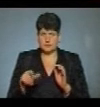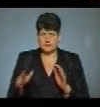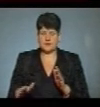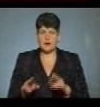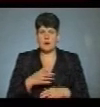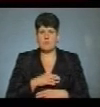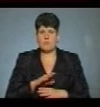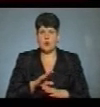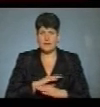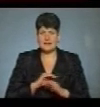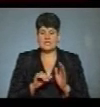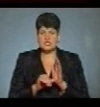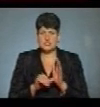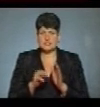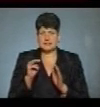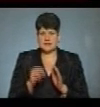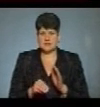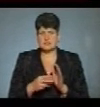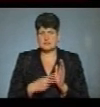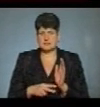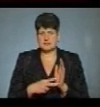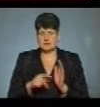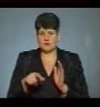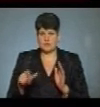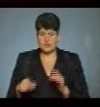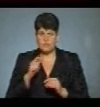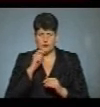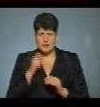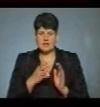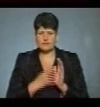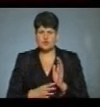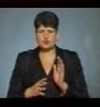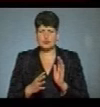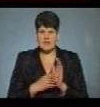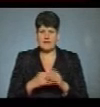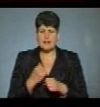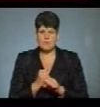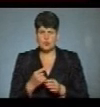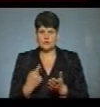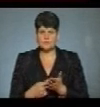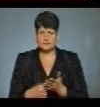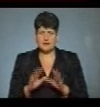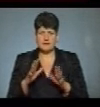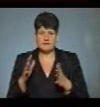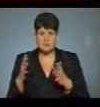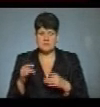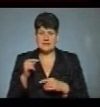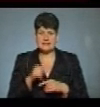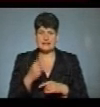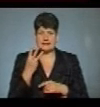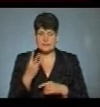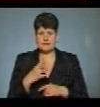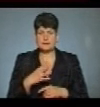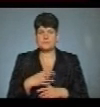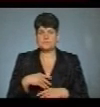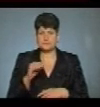померли 6 тисяч 77 людей. В Україні 99 лабораторно підтверджених випадків COVID-19, з них 3 летальні –